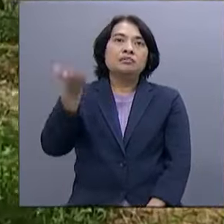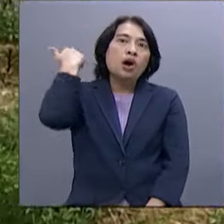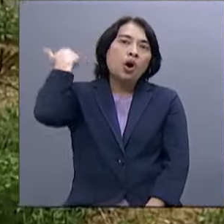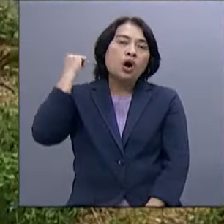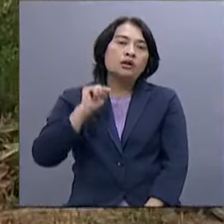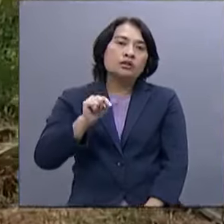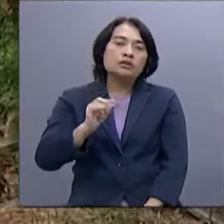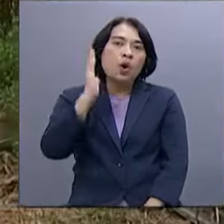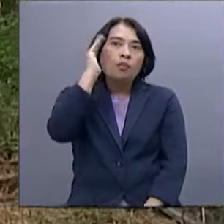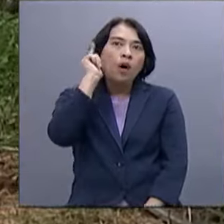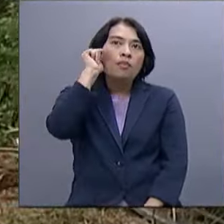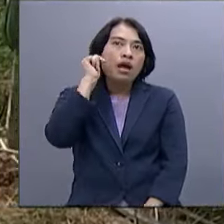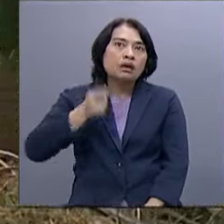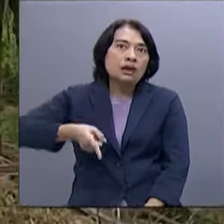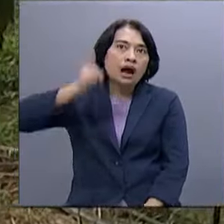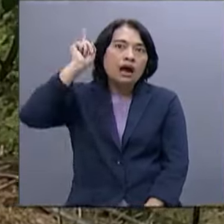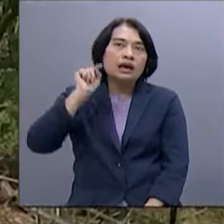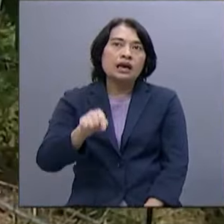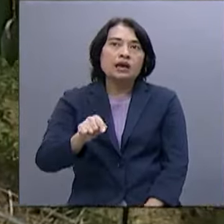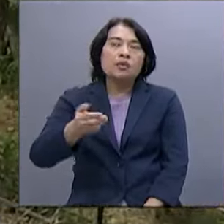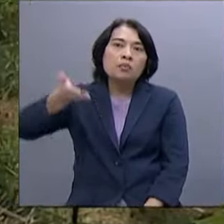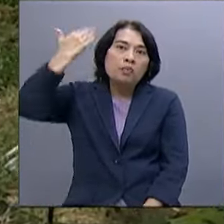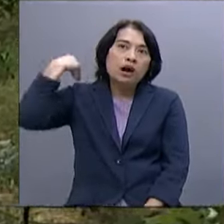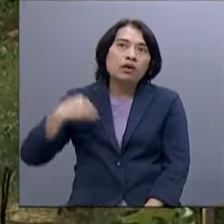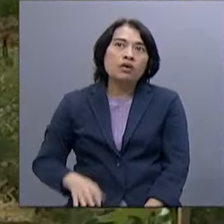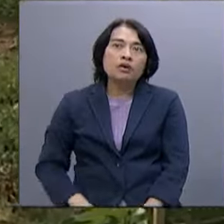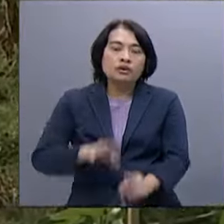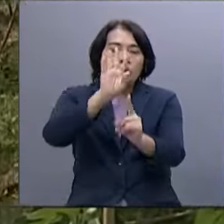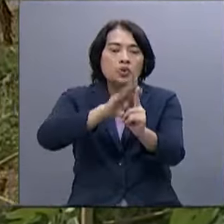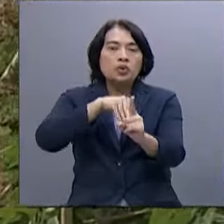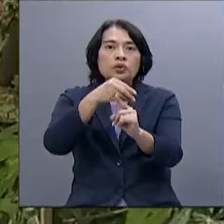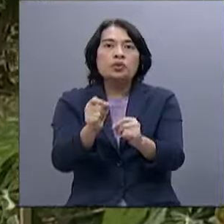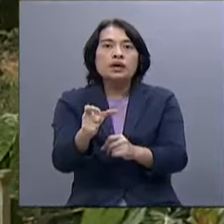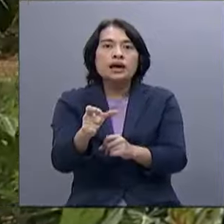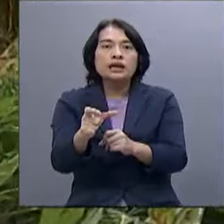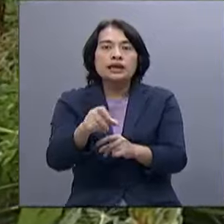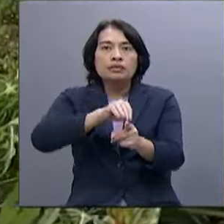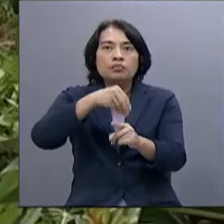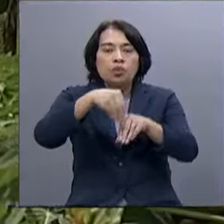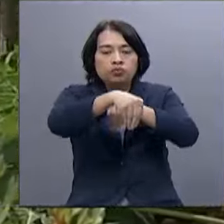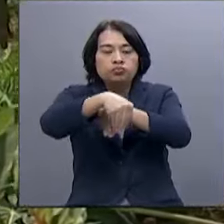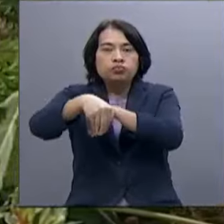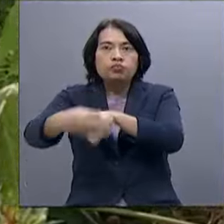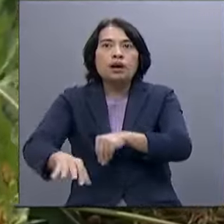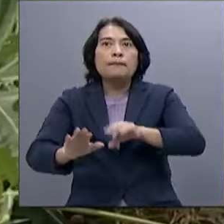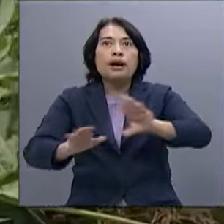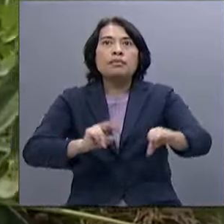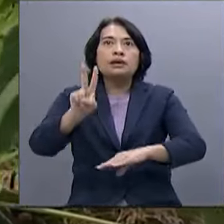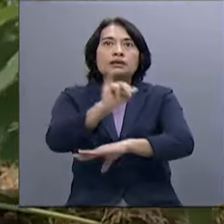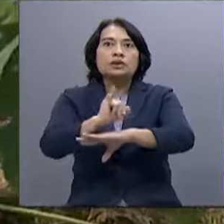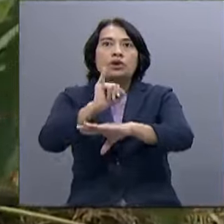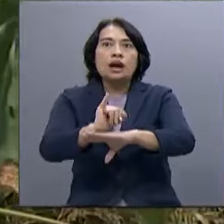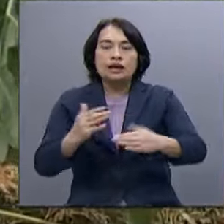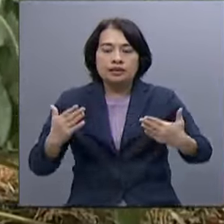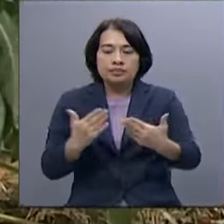พื้นที่ของพ่อกับแม่นะครับพื้นที่ตรงนี้นะครับเคยเป็นแปลงปลูกกล้วยไข่มาก่อนแล้วก็มีพื้นที่ขนาด2ไร่แล้วก็เปลี่ยนมาทำเป็นมะ